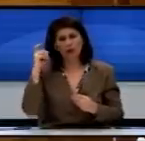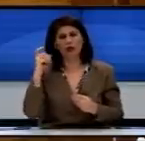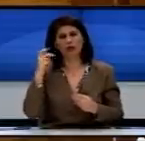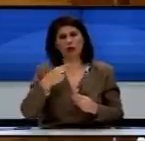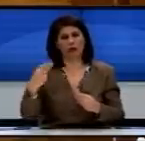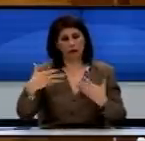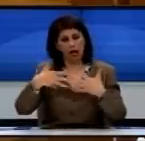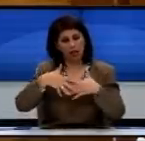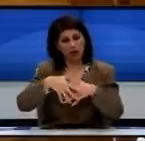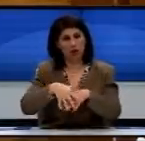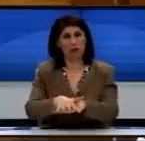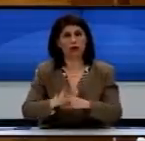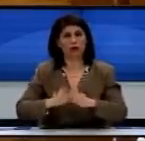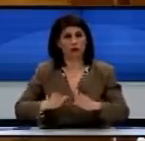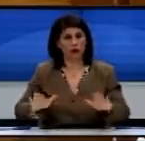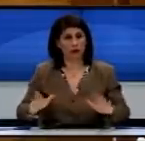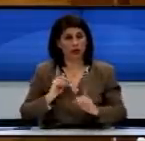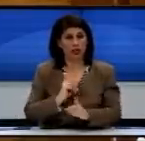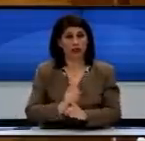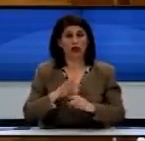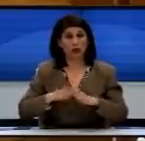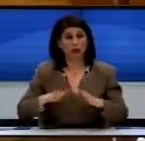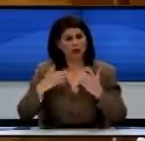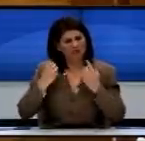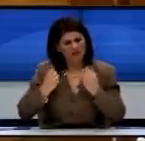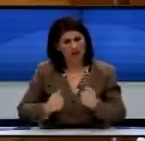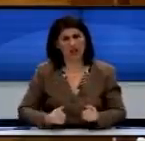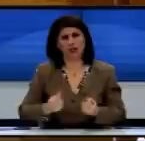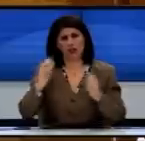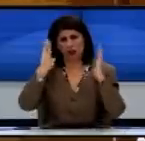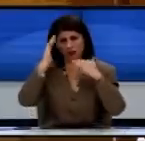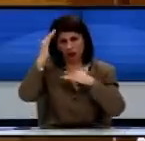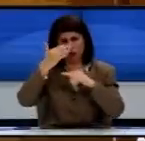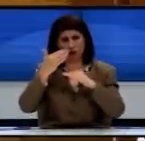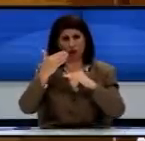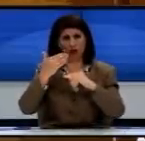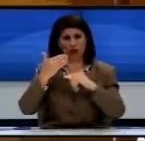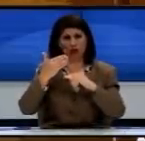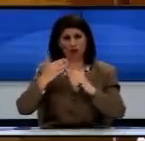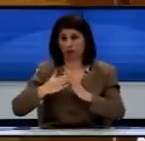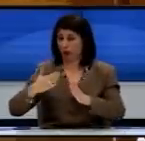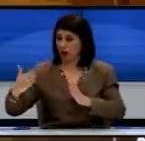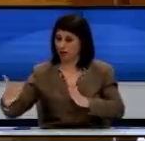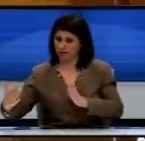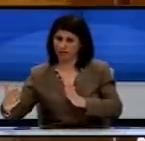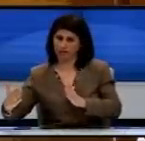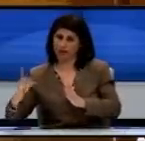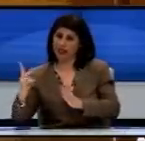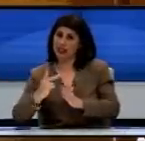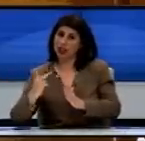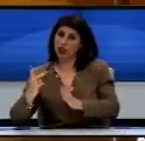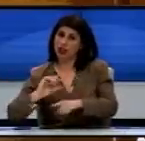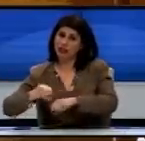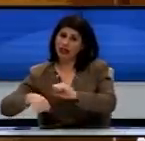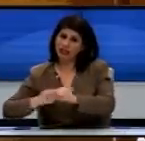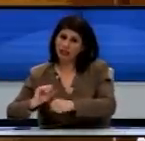ζήτημα της ενσωμάτωσης των παιδιών αυτών, ειδικά των παιδιών με τις πιο βαριές μορφές αυτισμού που βρίσκονται στη μία άκρη του φάσματος, στην κοινωνική